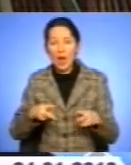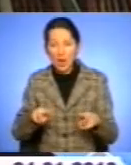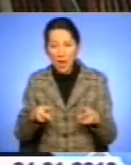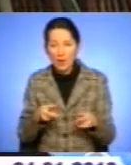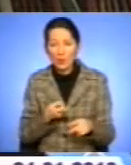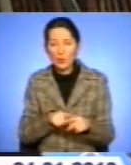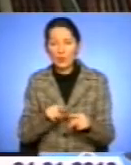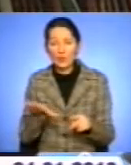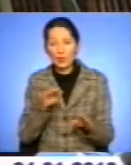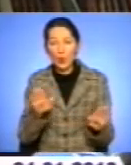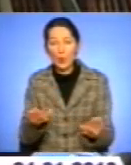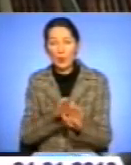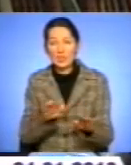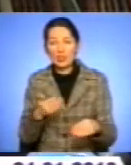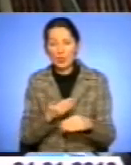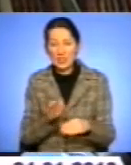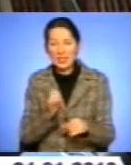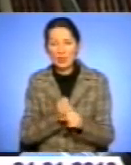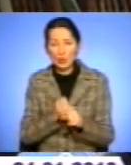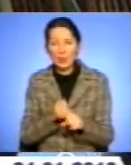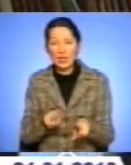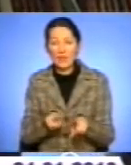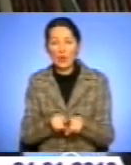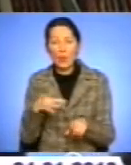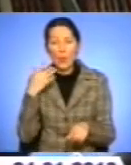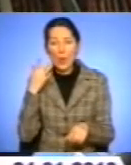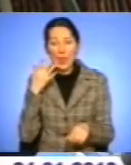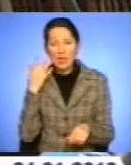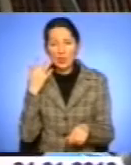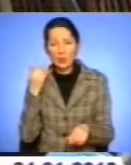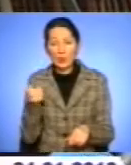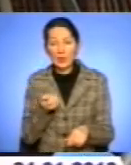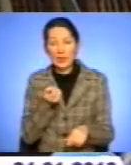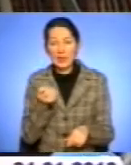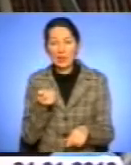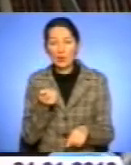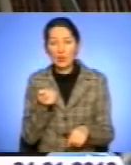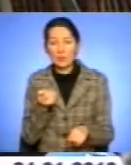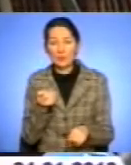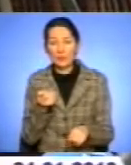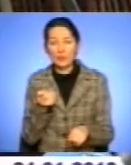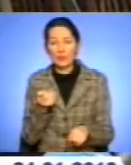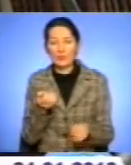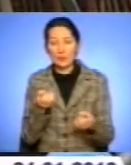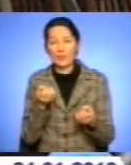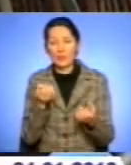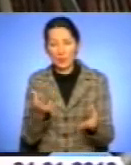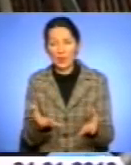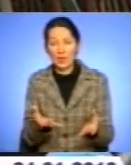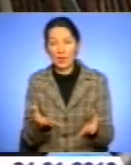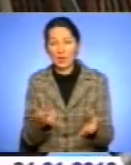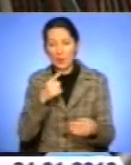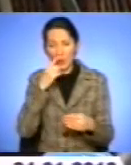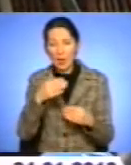безперечно, я не знаю, як Олег Петрович, мабуть, скаже, що добре чи ні, це вже коли буде прем'єра. Я